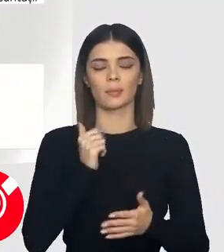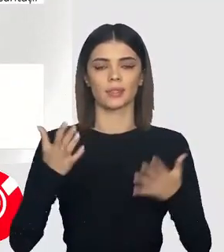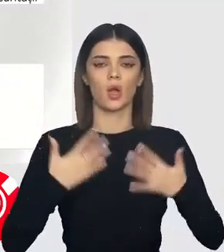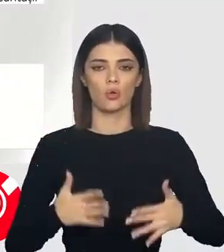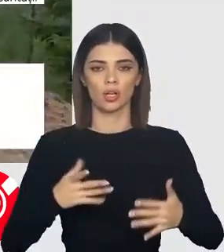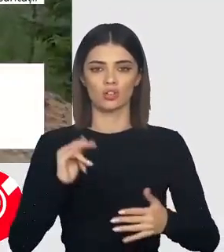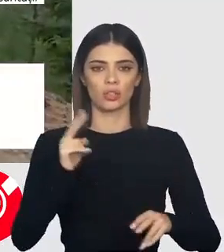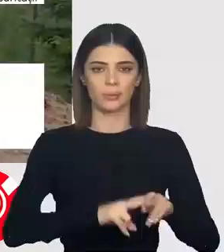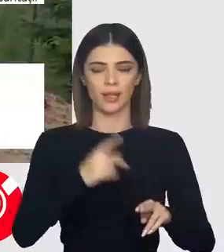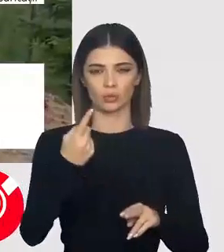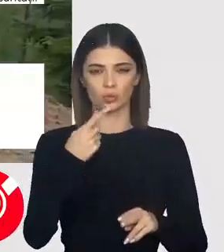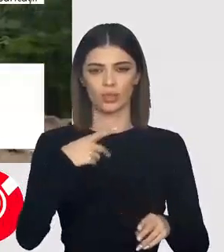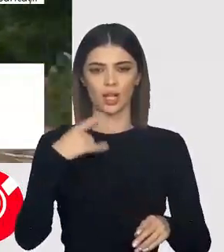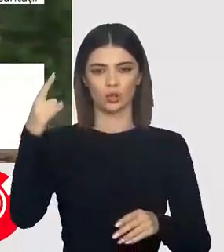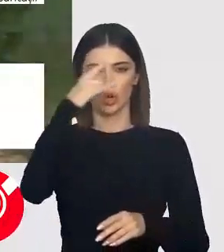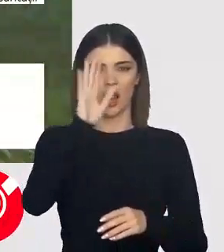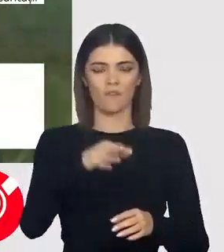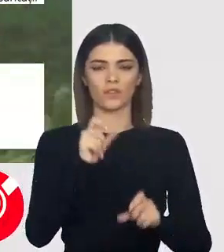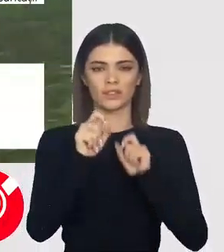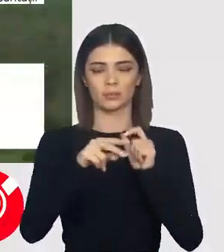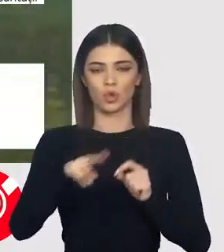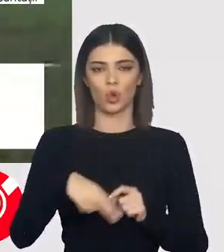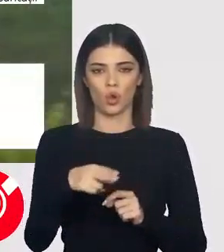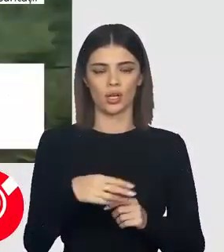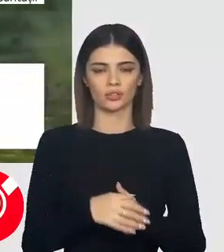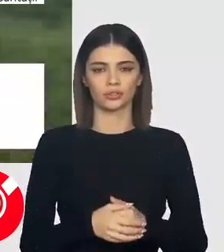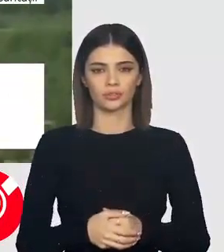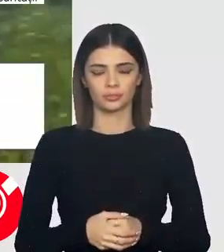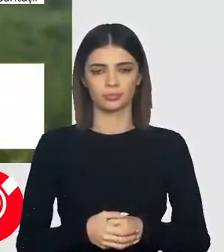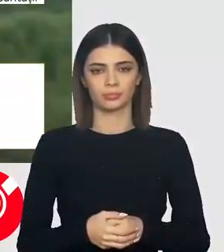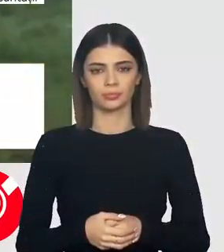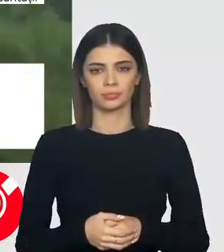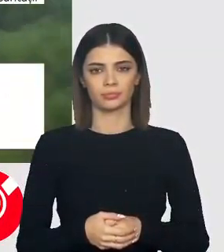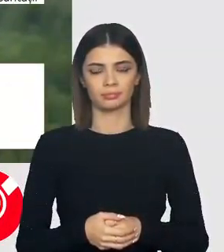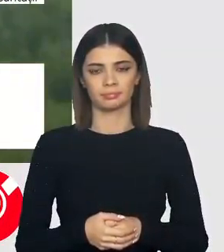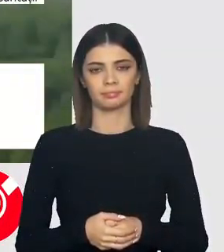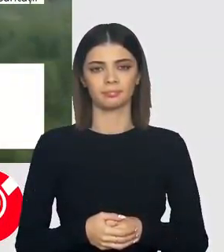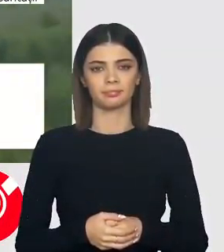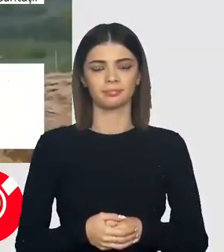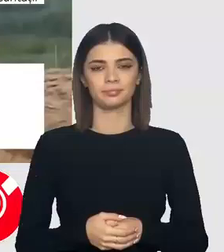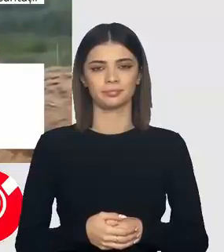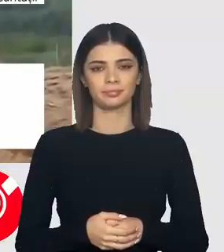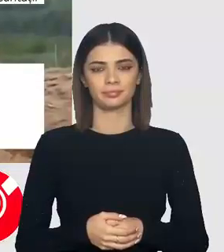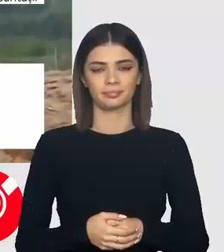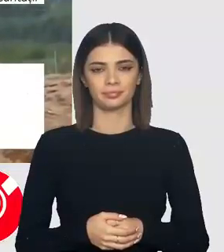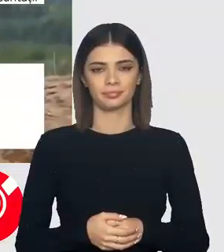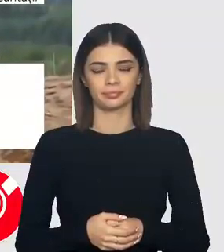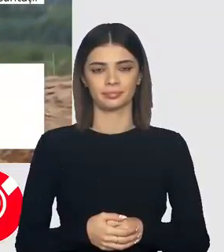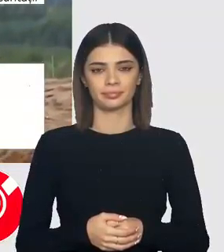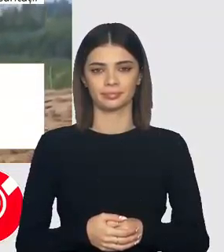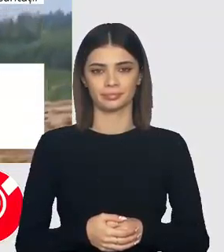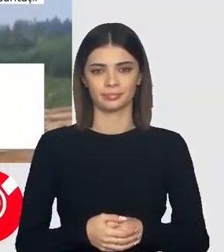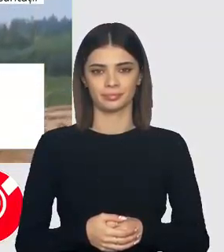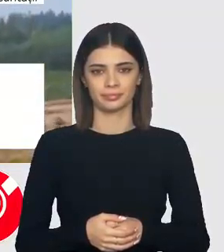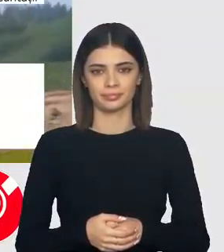ucraineană. Dronele au fost lansate din orașul Primorsko-Ahtarsk, din Krasnodar, după cum susțin forțele aeriene ucrainene. Acestea